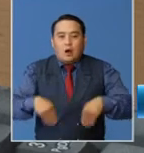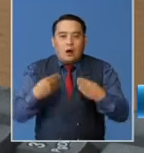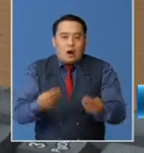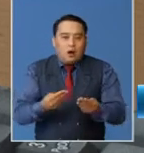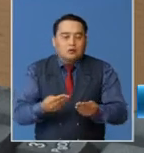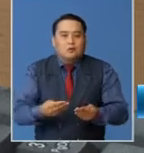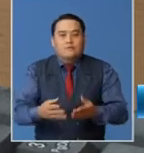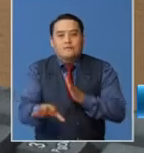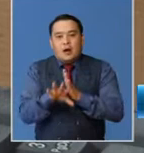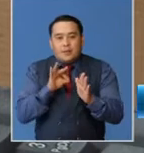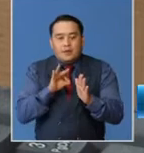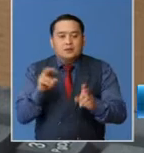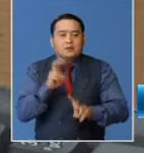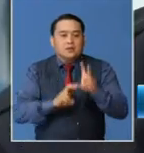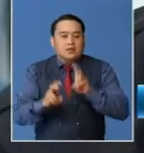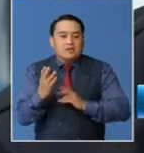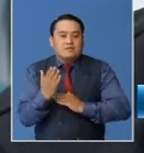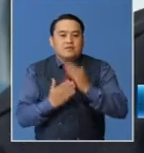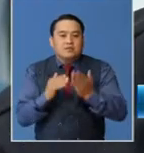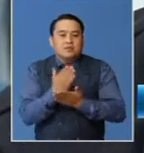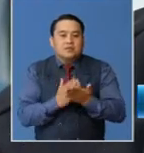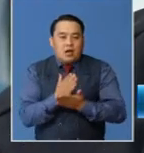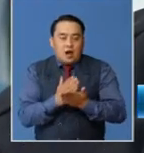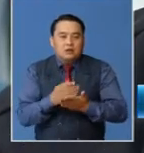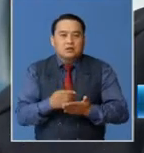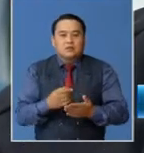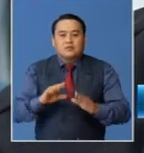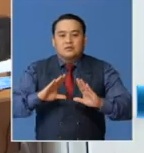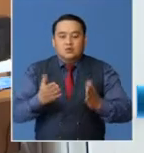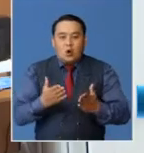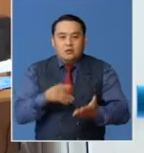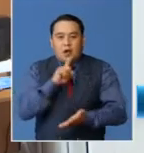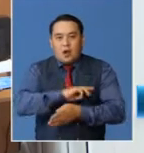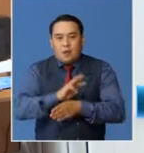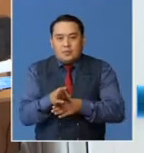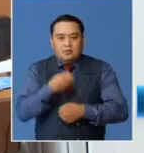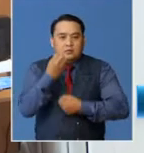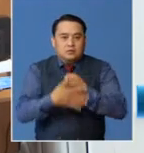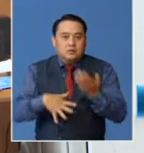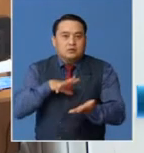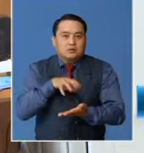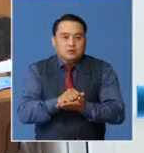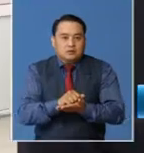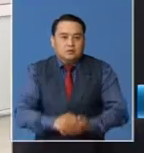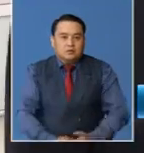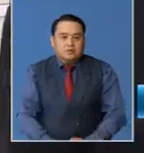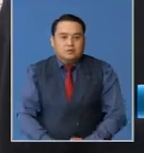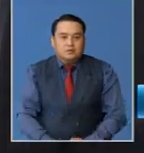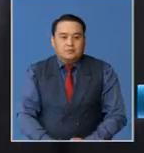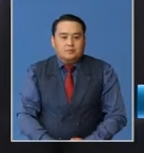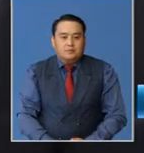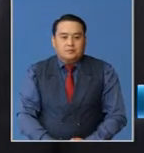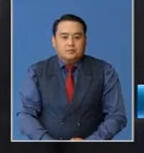отдавали предпочтение соискателям со стажем. Выход из ситуации обеспечил центр занятости.